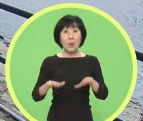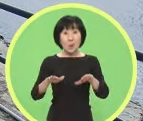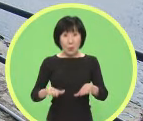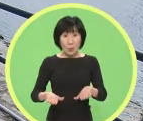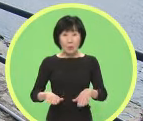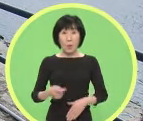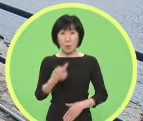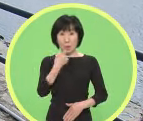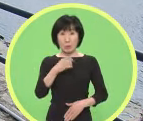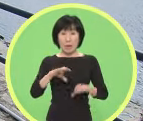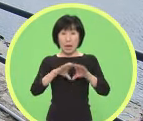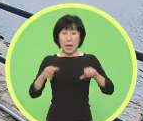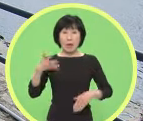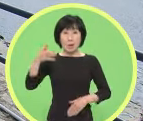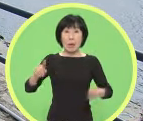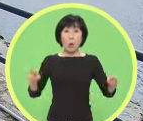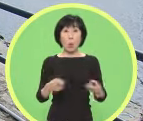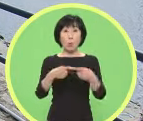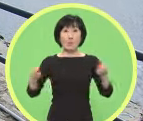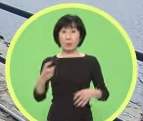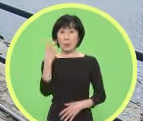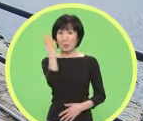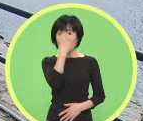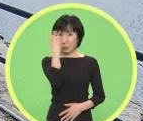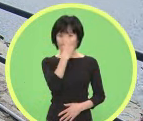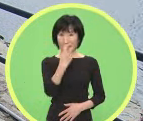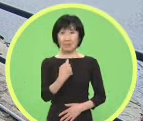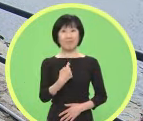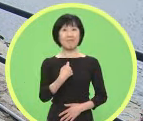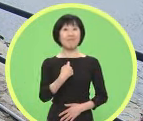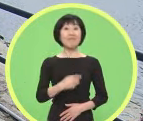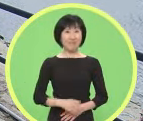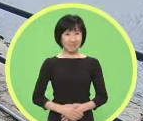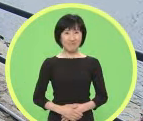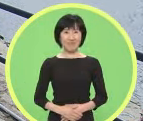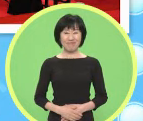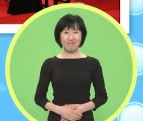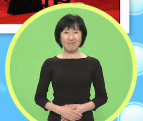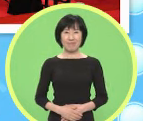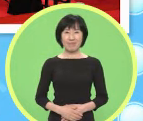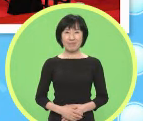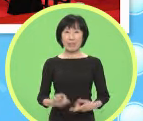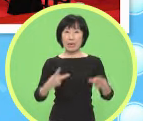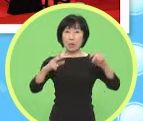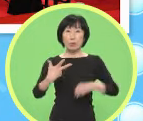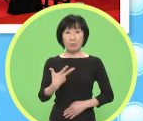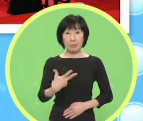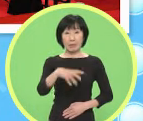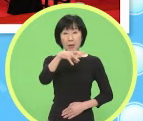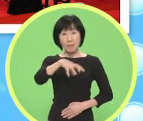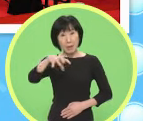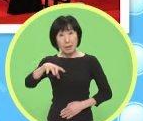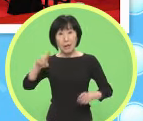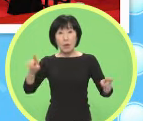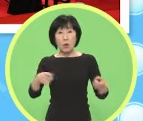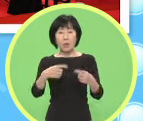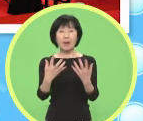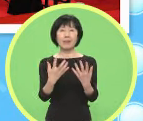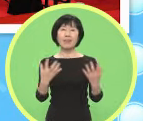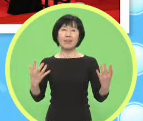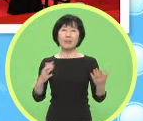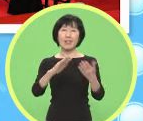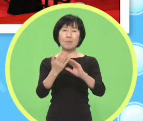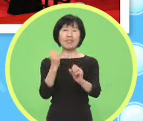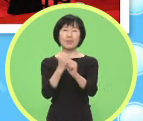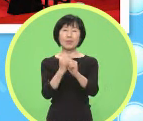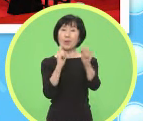今週は僕が平和の夕べコンサートを調査します。 広島市は町の至る所で